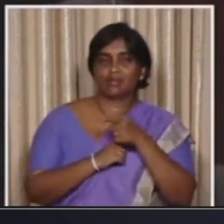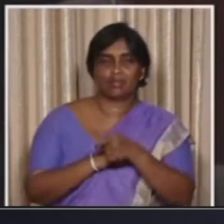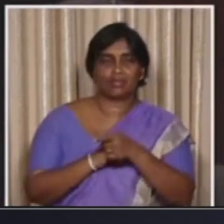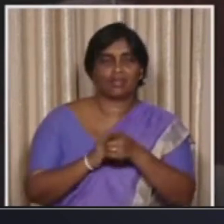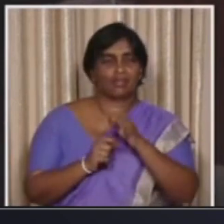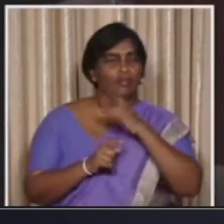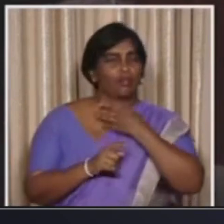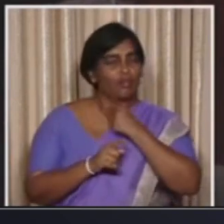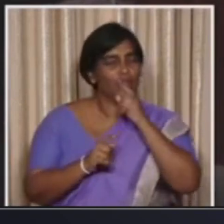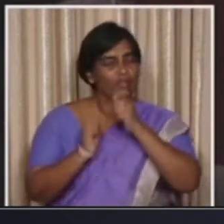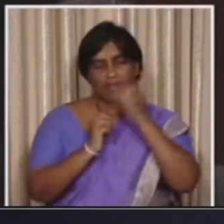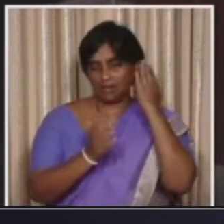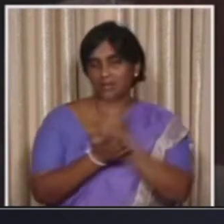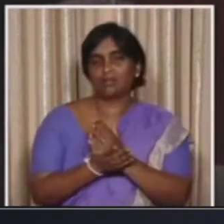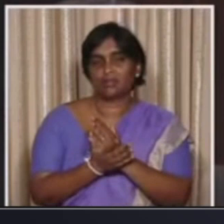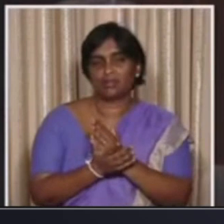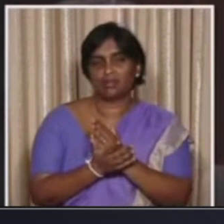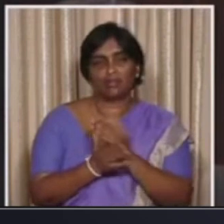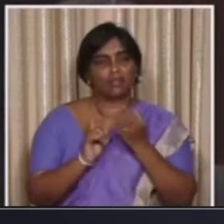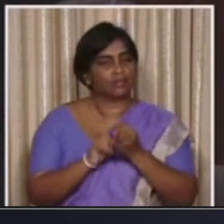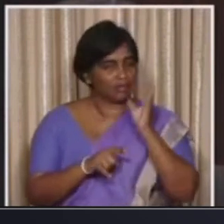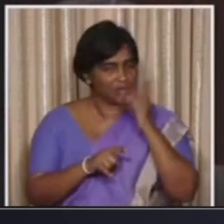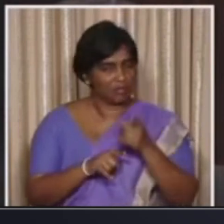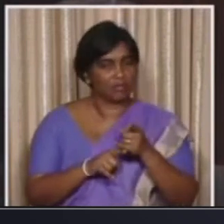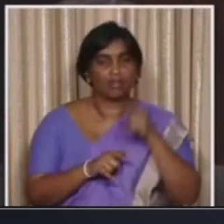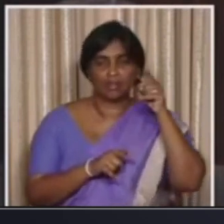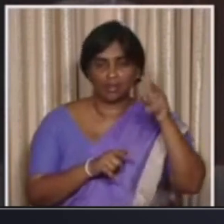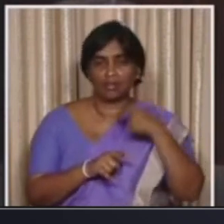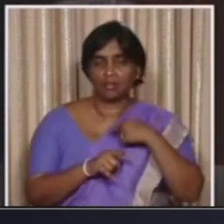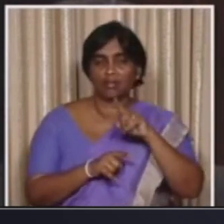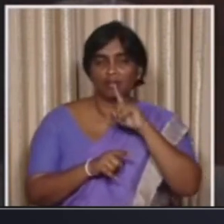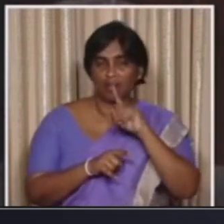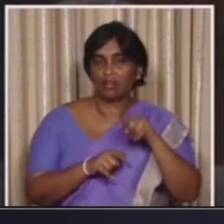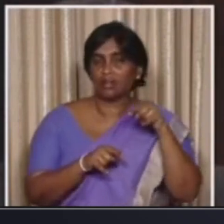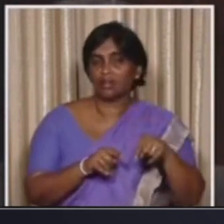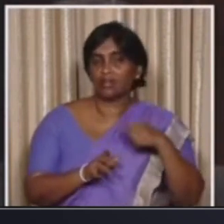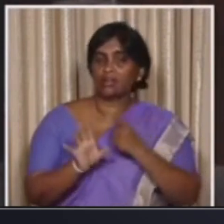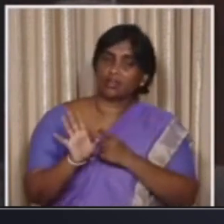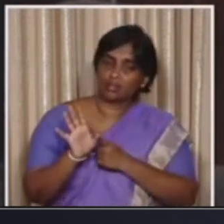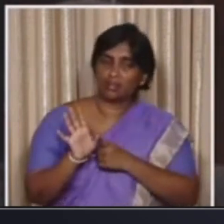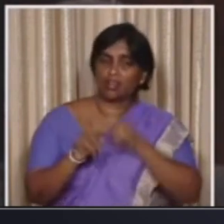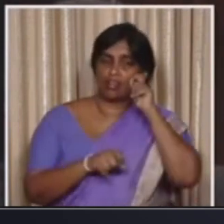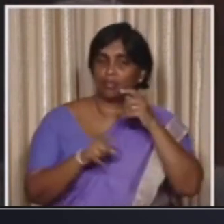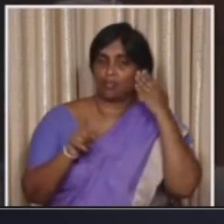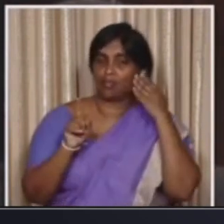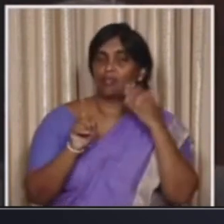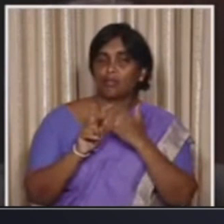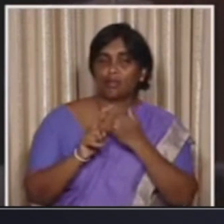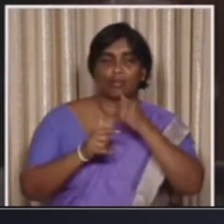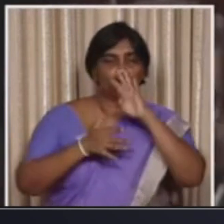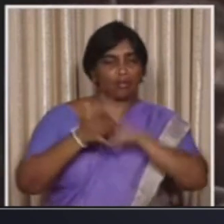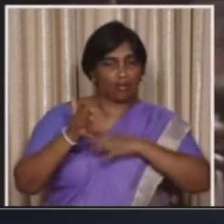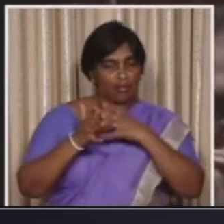me karana mithya wade nathara karanna kiyala api kiyanne sabhapathumani obathumata mama kiyenawa මෙලද තරුණියෝ පිළිබඳව මේ